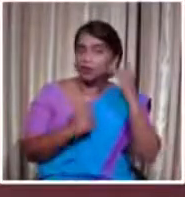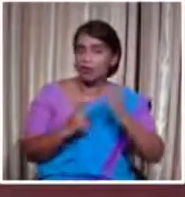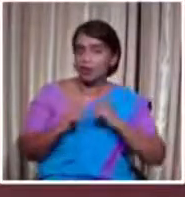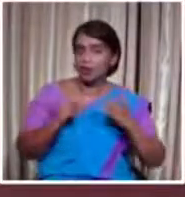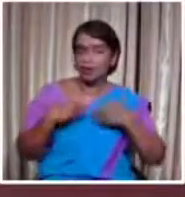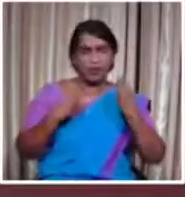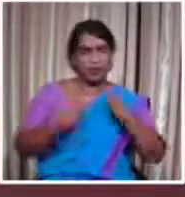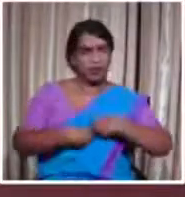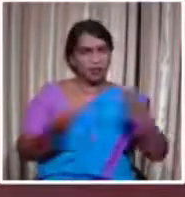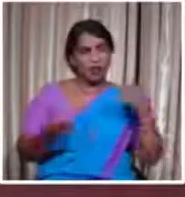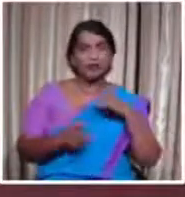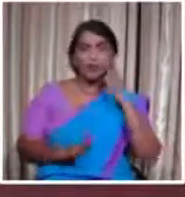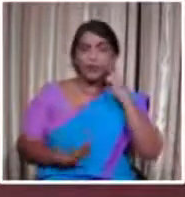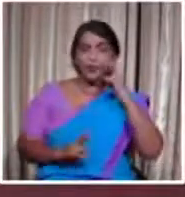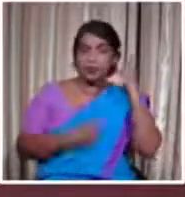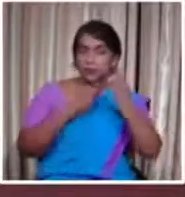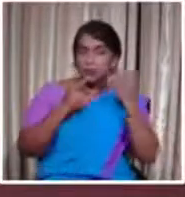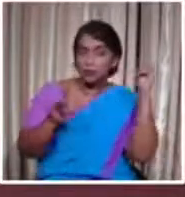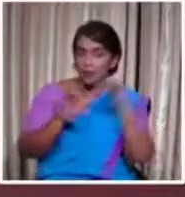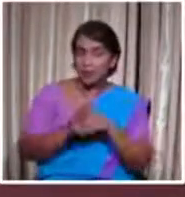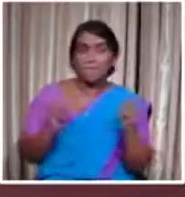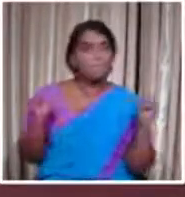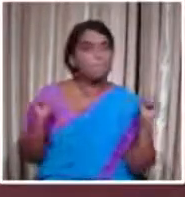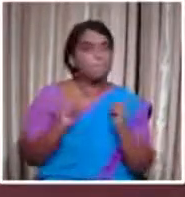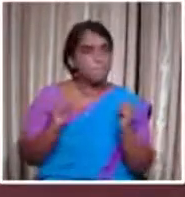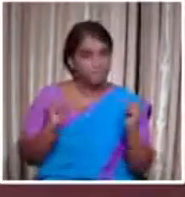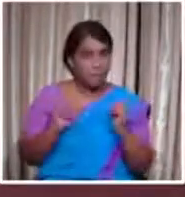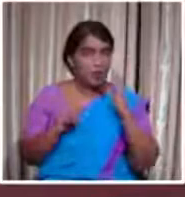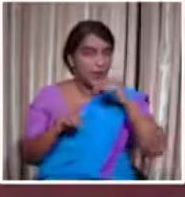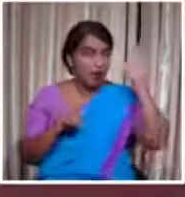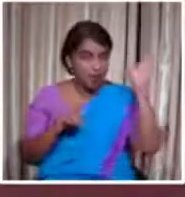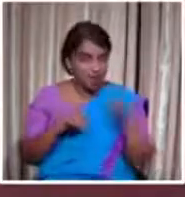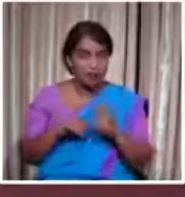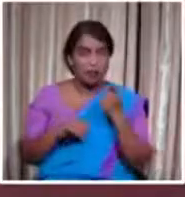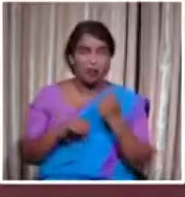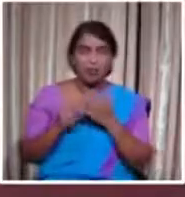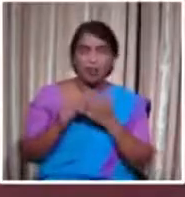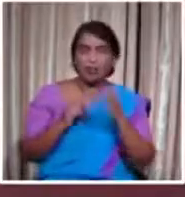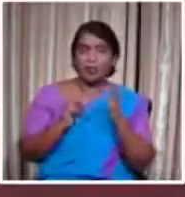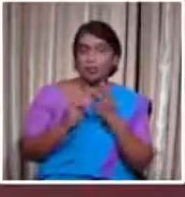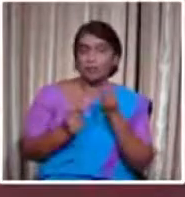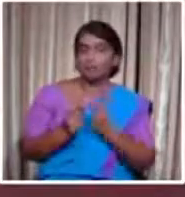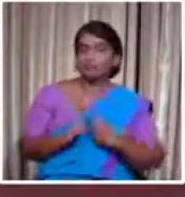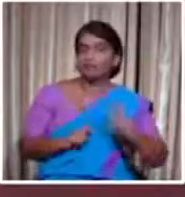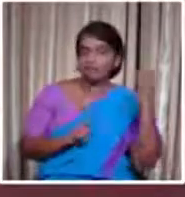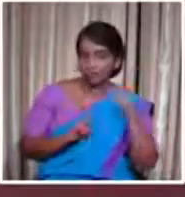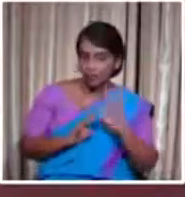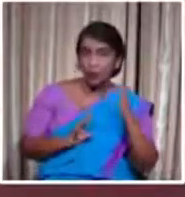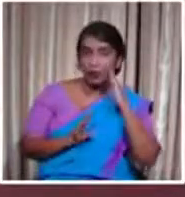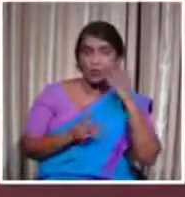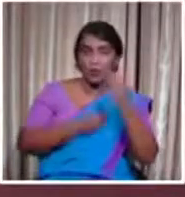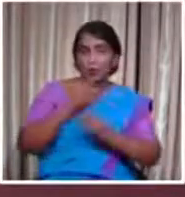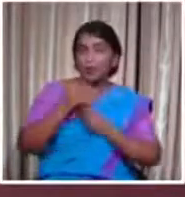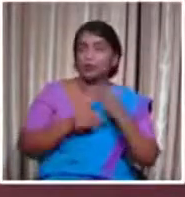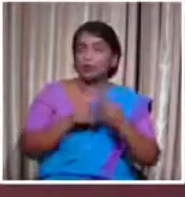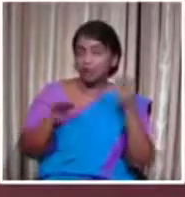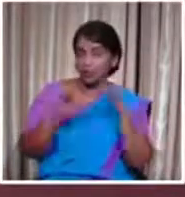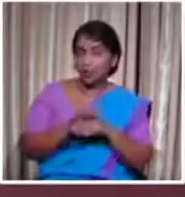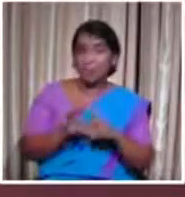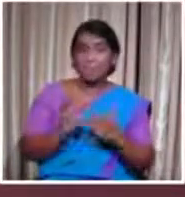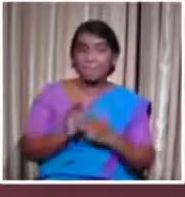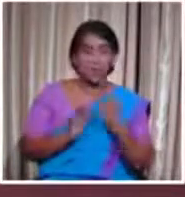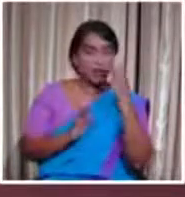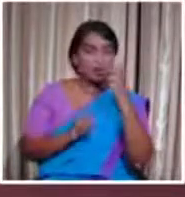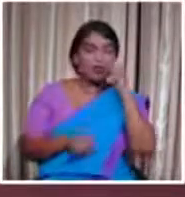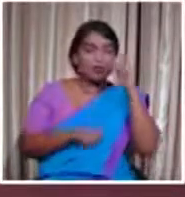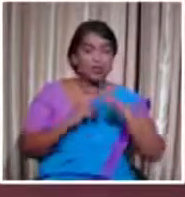කරන්න සංචාරකෝ එනවට බයයි සංචාරකය ආවොත් මේ රටේ ආර්ථික හැදෙන බව දන්නවා සංචාරකේ ව්‍යාපාරයේ යෙදෙන මිලියන 3ක්